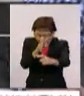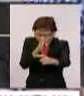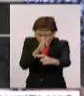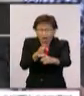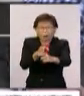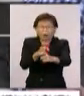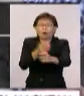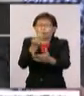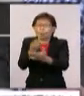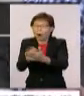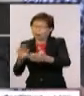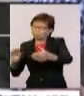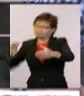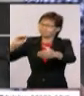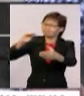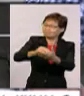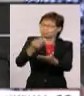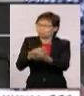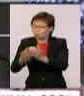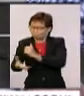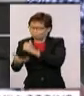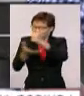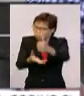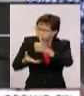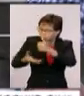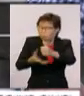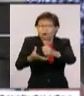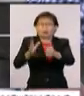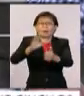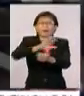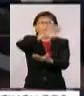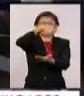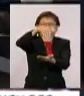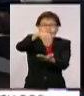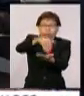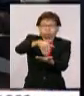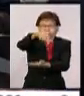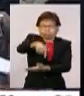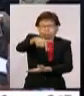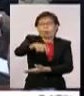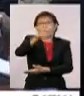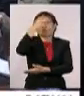a lot of funds to Labuan, and decentralize the decision for Labuan.